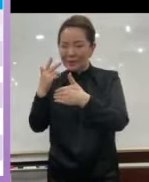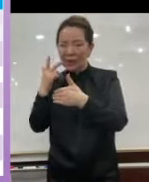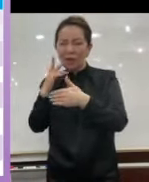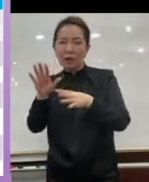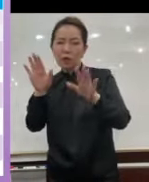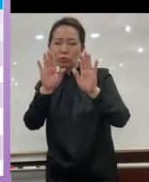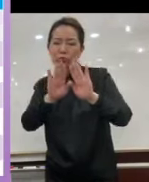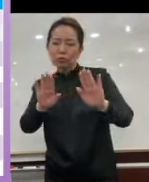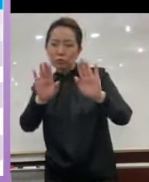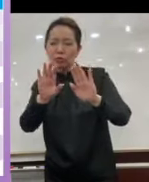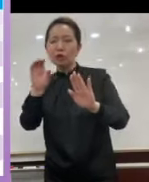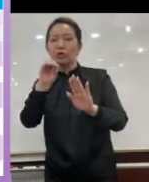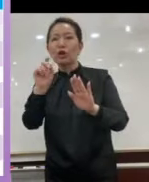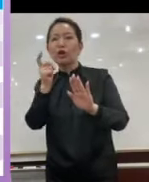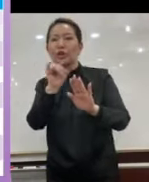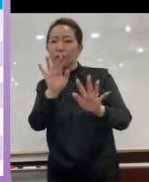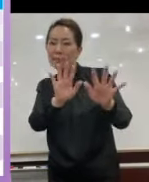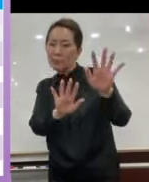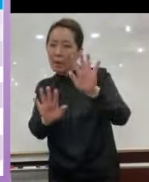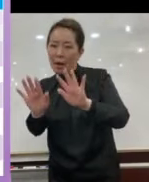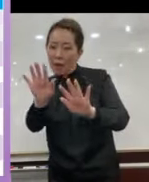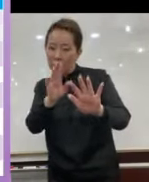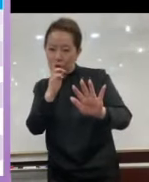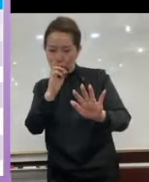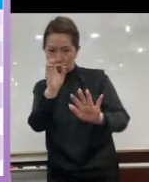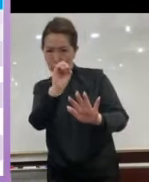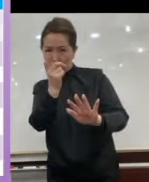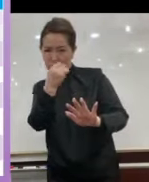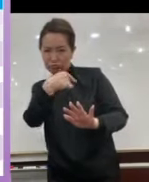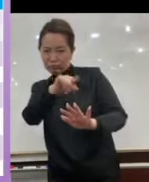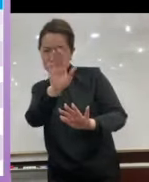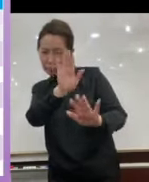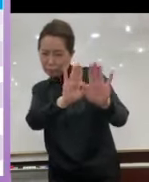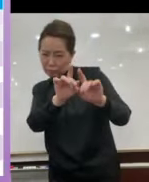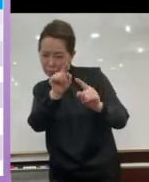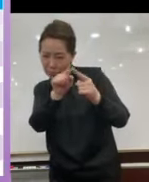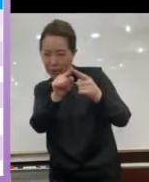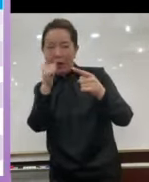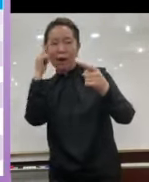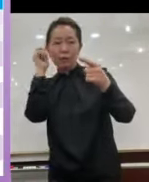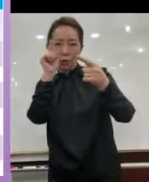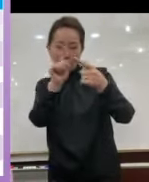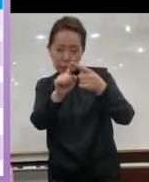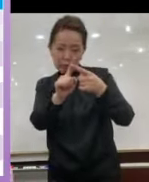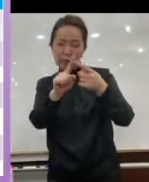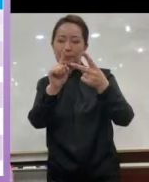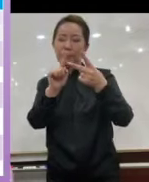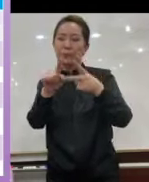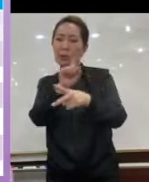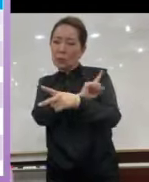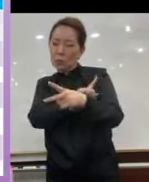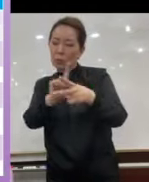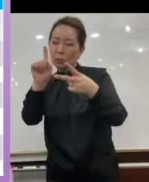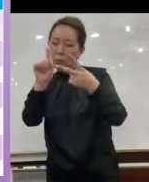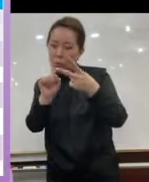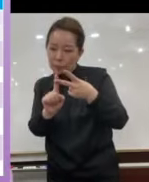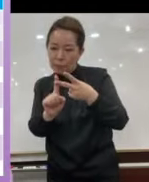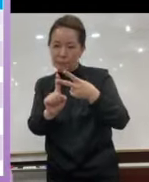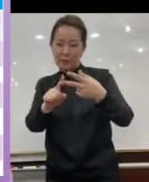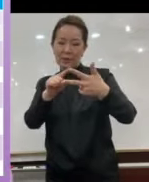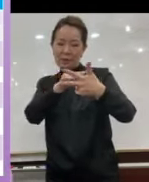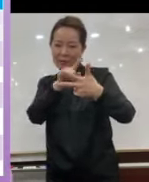энэ зорилго мөн үр дүн үзүүлэлт үйл ажиллагаануудыг